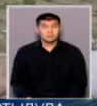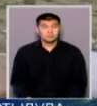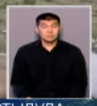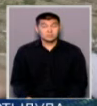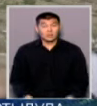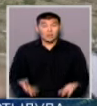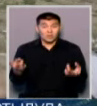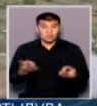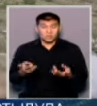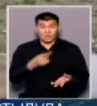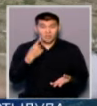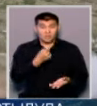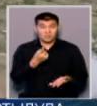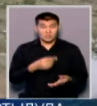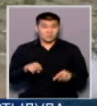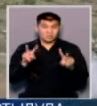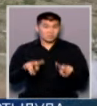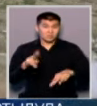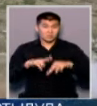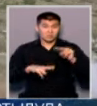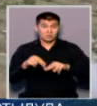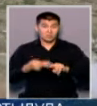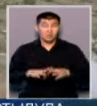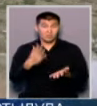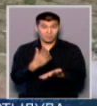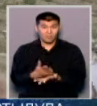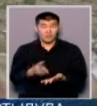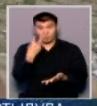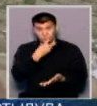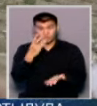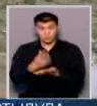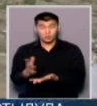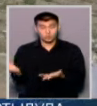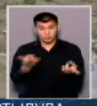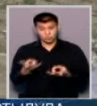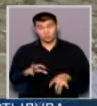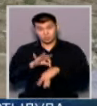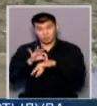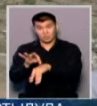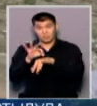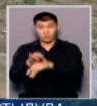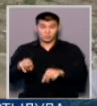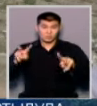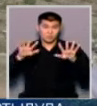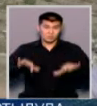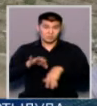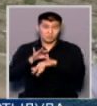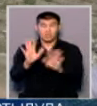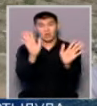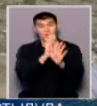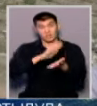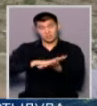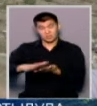салым келіп тұр осындайға. Енді бір арнайы бізде спецполигонымыз бар. Осы қоқыстардың бәрі сол жерге шығарылса, өзі біздің қоршаған